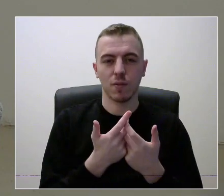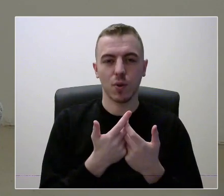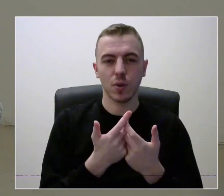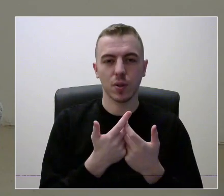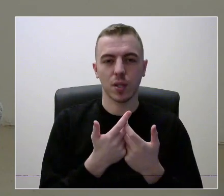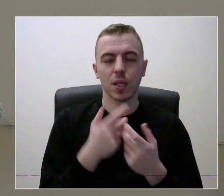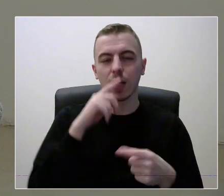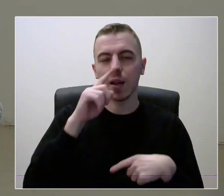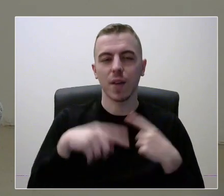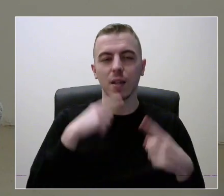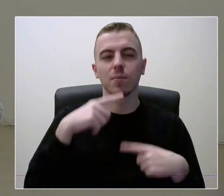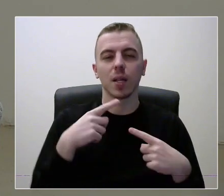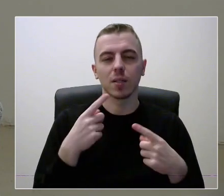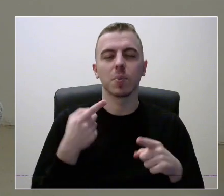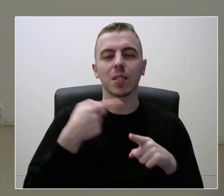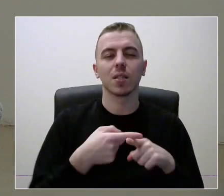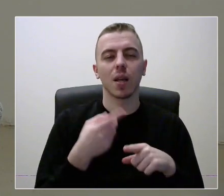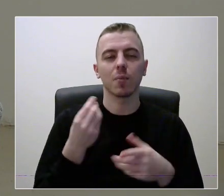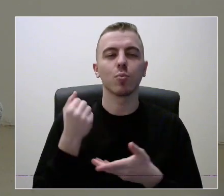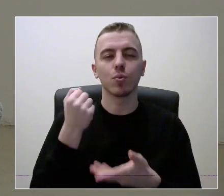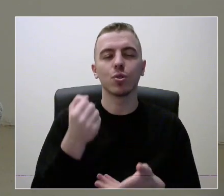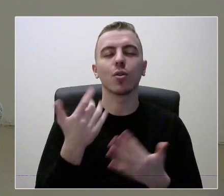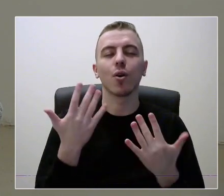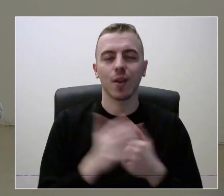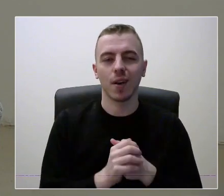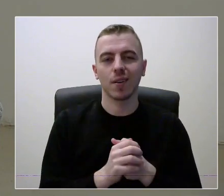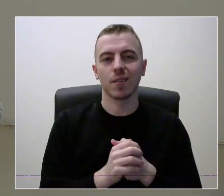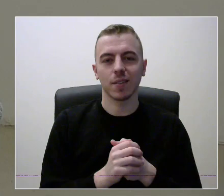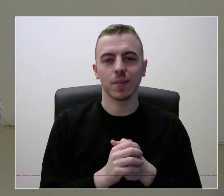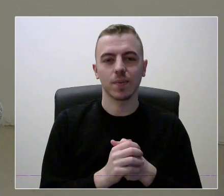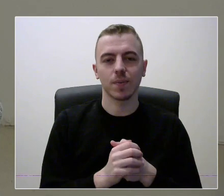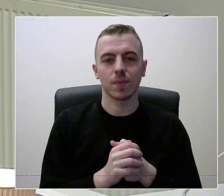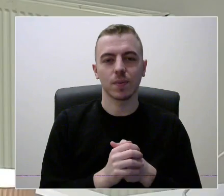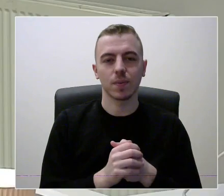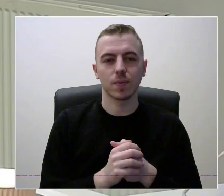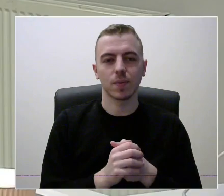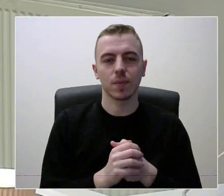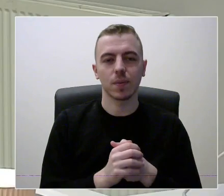metais prisidėti iš savivaldybės biudžetą, norint tą jūsų pažadį įgyvendinti?